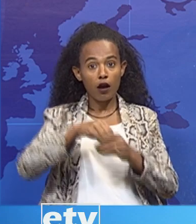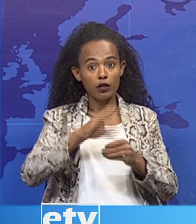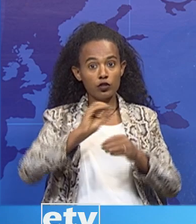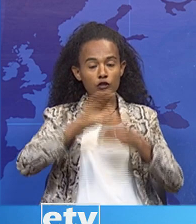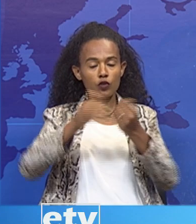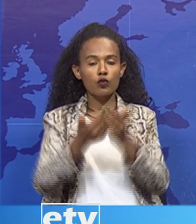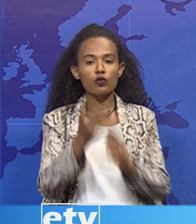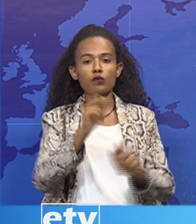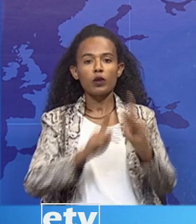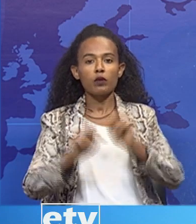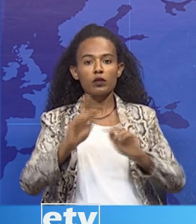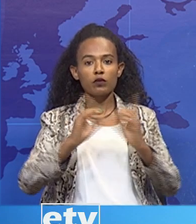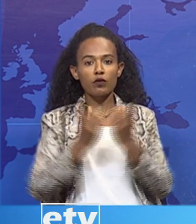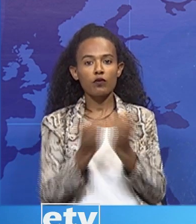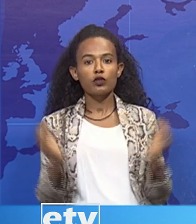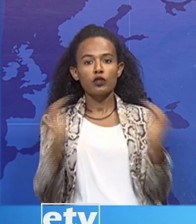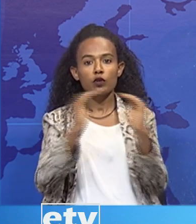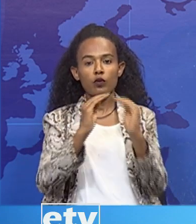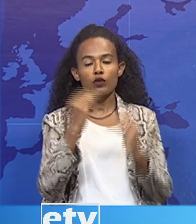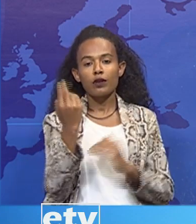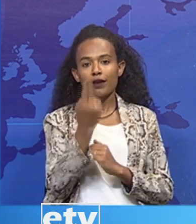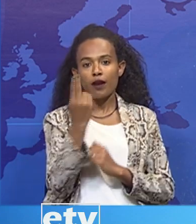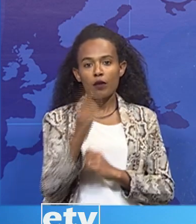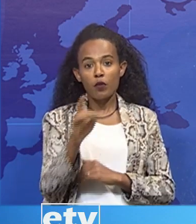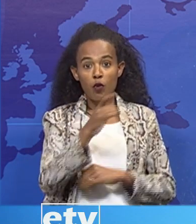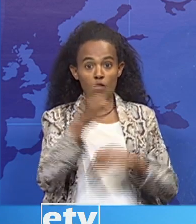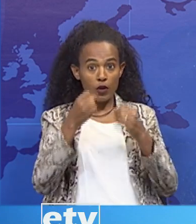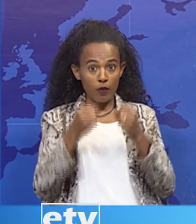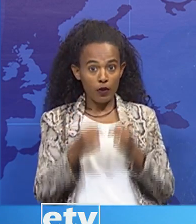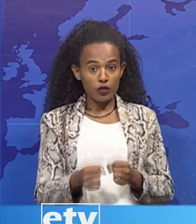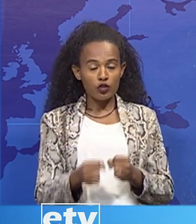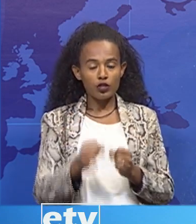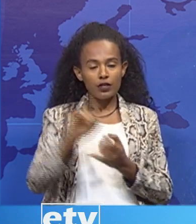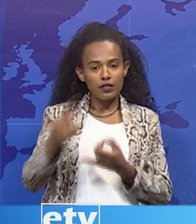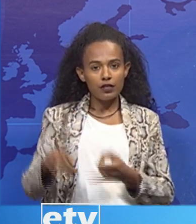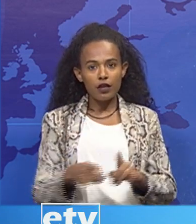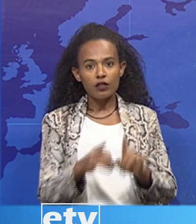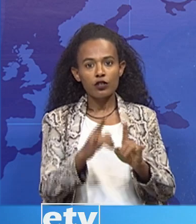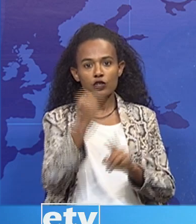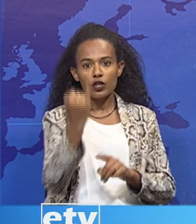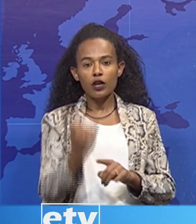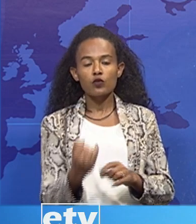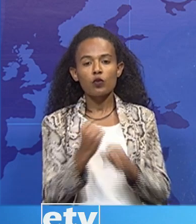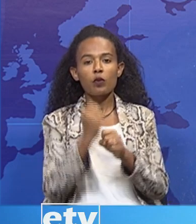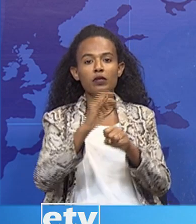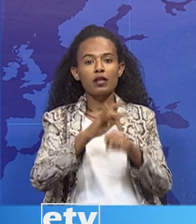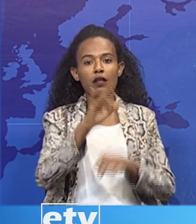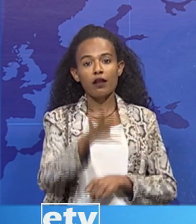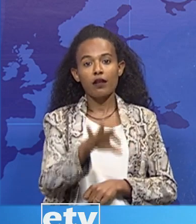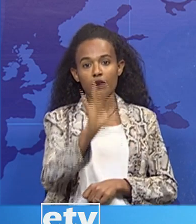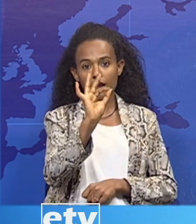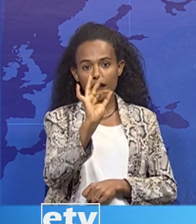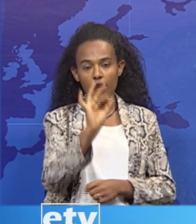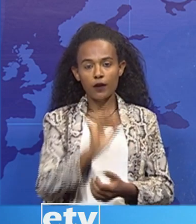ሁሉንም የህብረተሰብ ክፍሎች እኩል ተጠቃሚ እንዲሆን የሚያስችል ስትራቴጂ ቀርጾ በመስራት ላይ ነው።